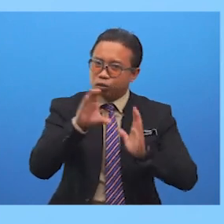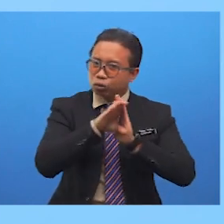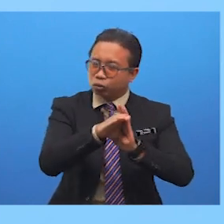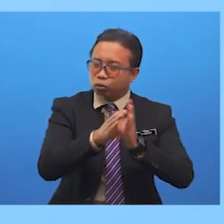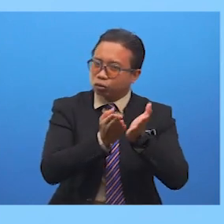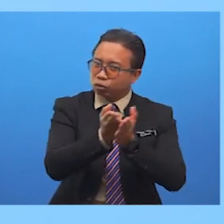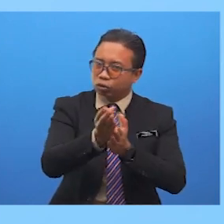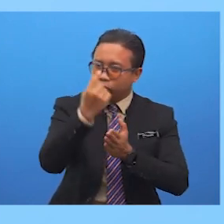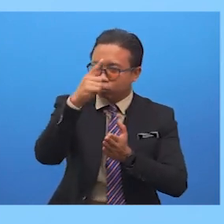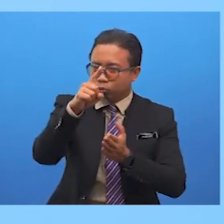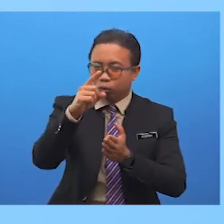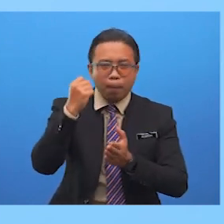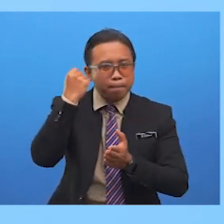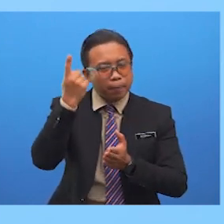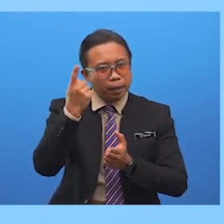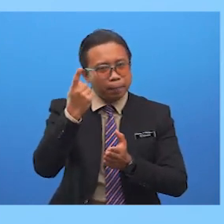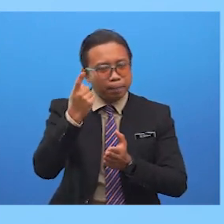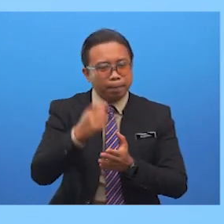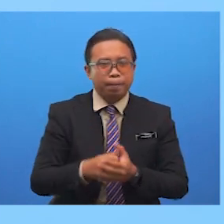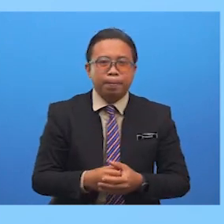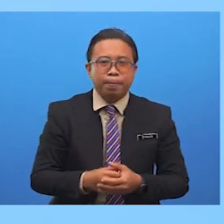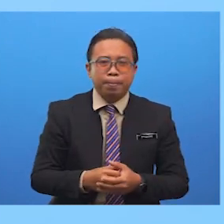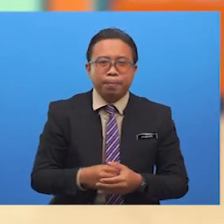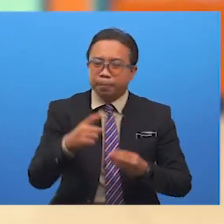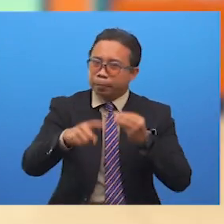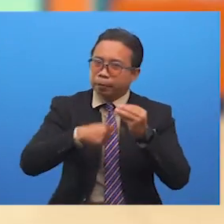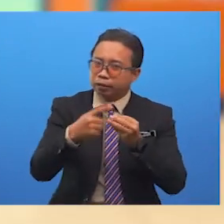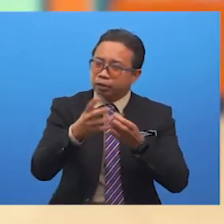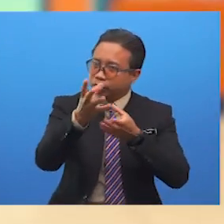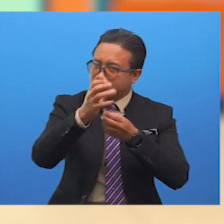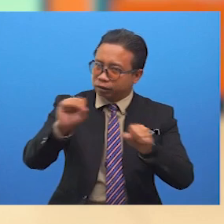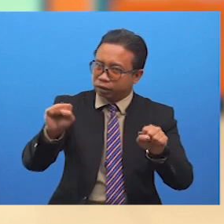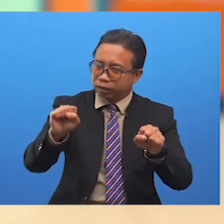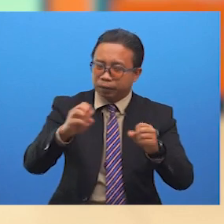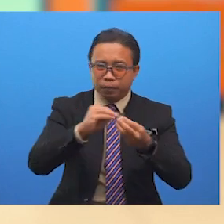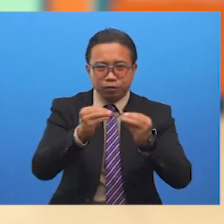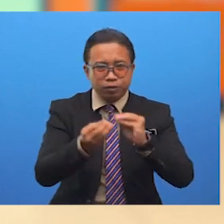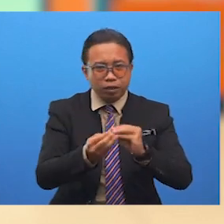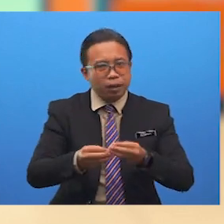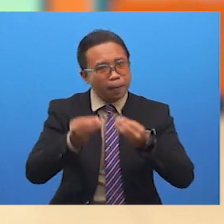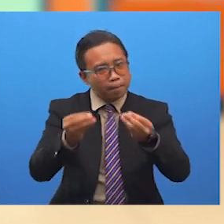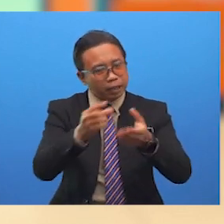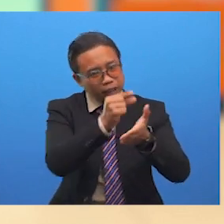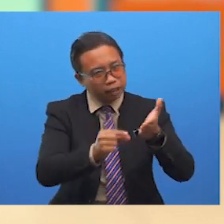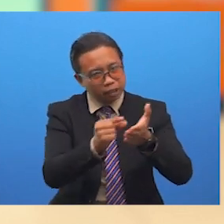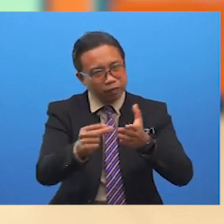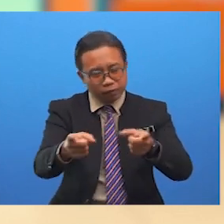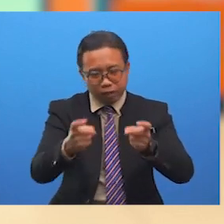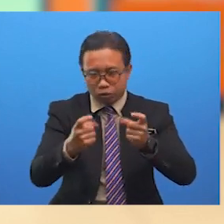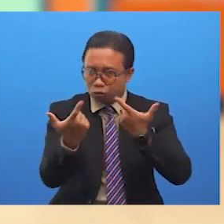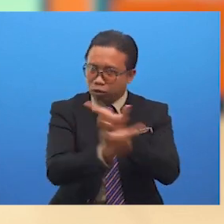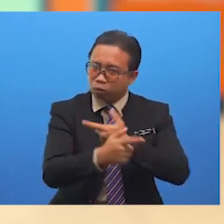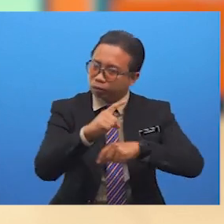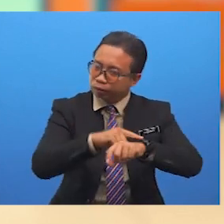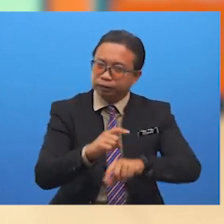seterusnya bagi memahami dengan lebih lanjut tentang penyelesaian masalah bagi graph laju